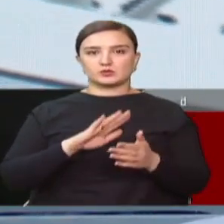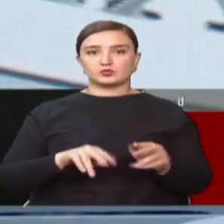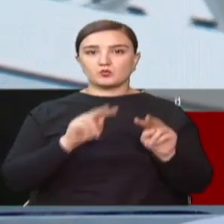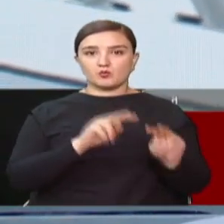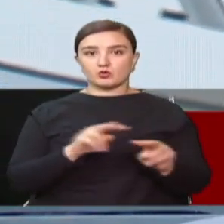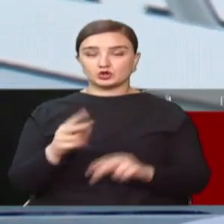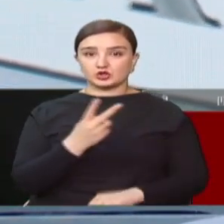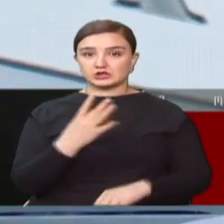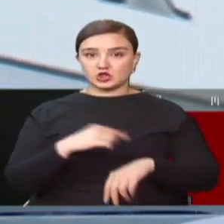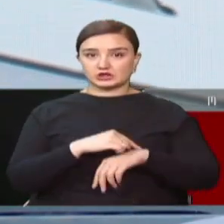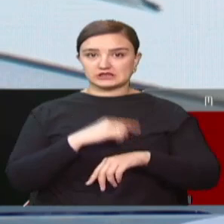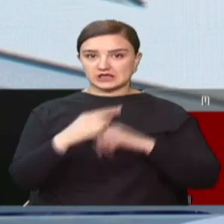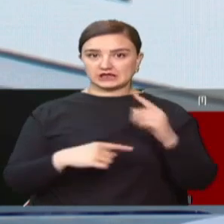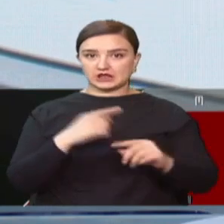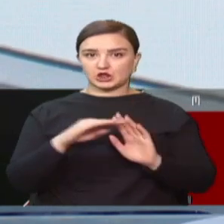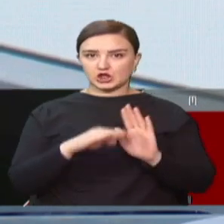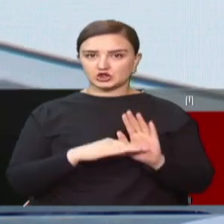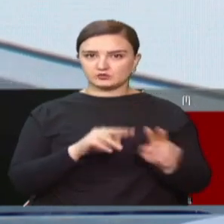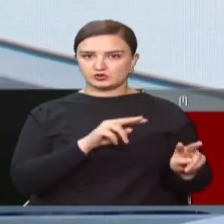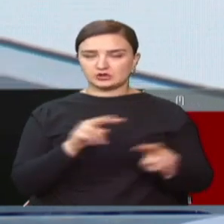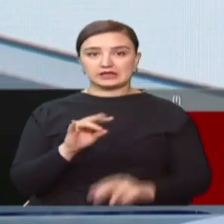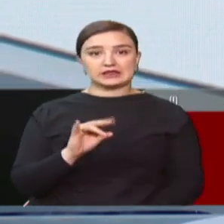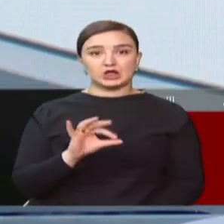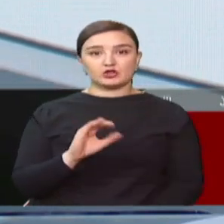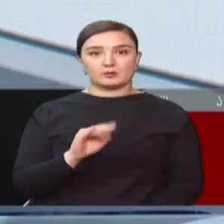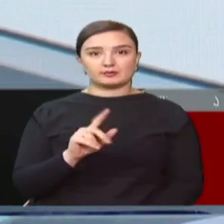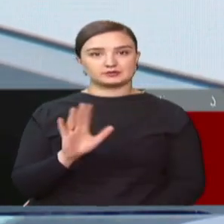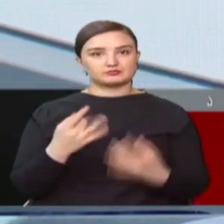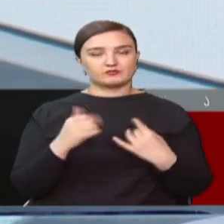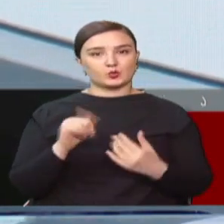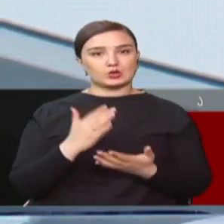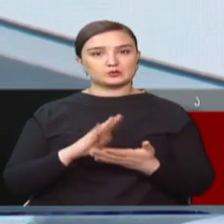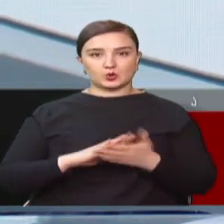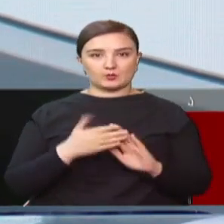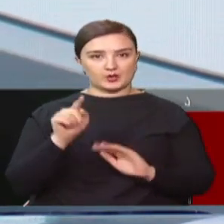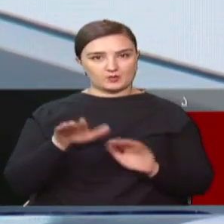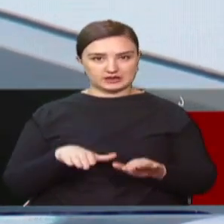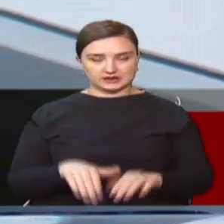monitoringi 24 saatian rejimshi khortsildeba. Nino Pisadze gvetqvis rogoria vitareba adgilze.